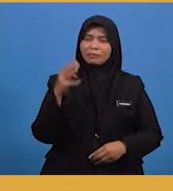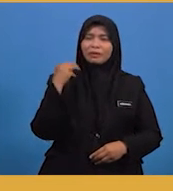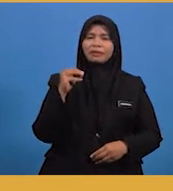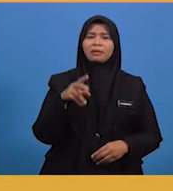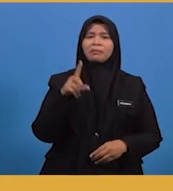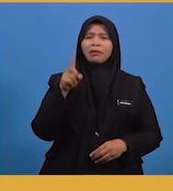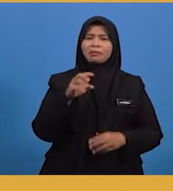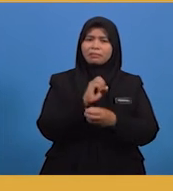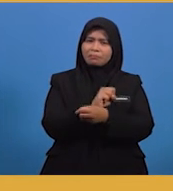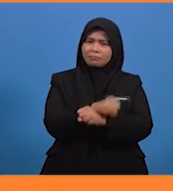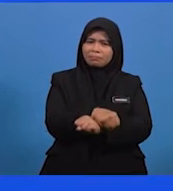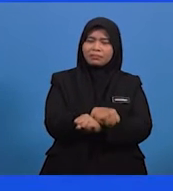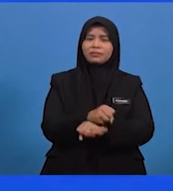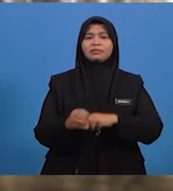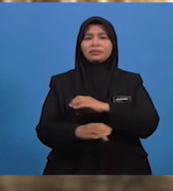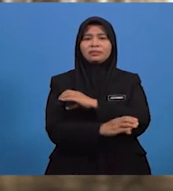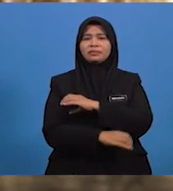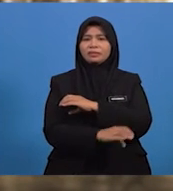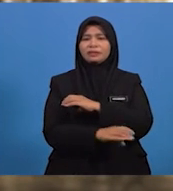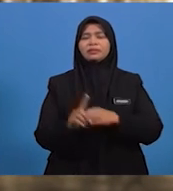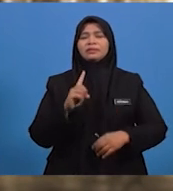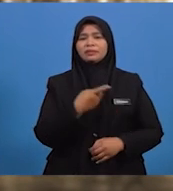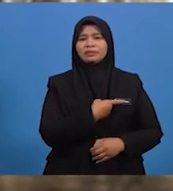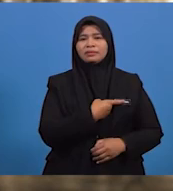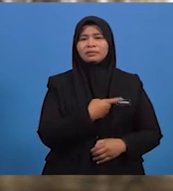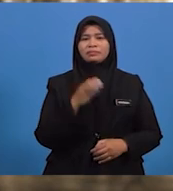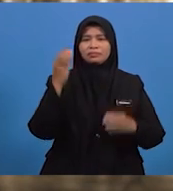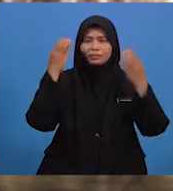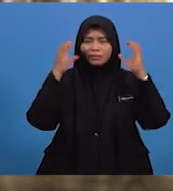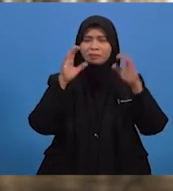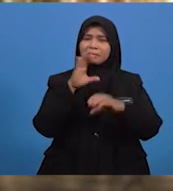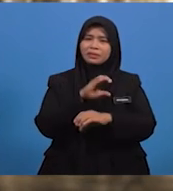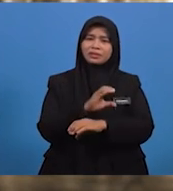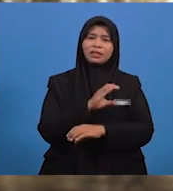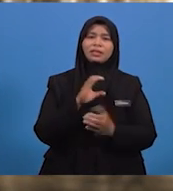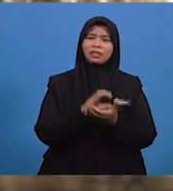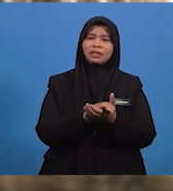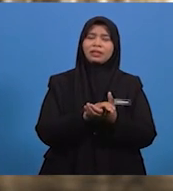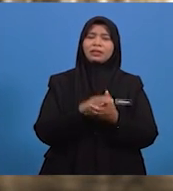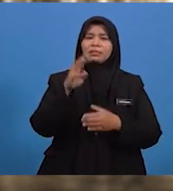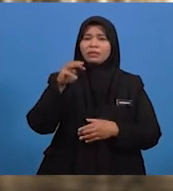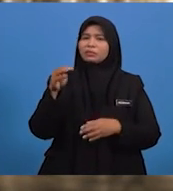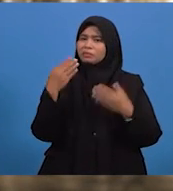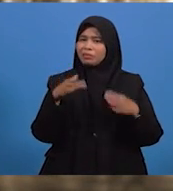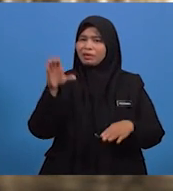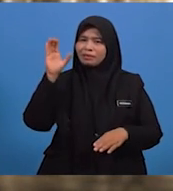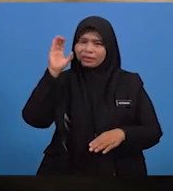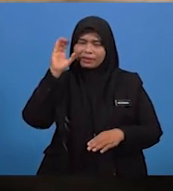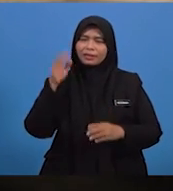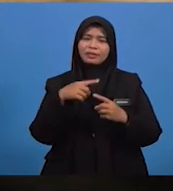pernah menguasai negara kita. Cikgu percaya murid-murid pernah mendengar tentang negara Jepun,